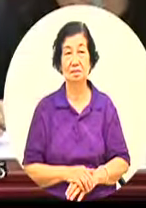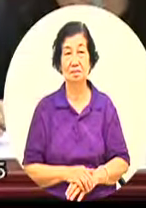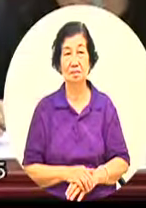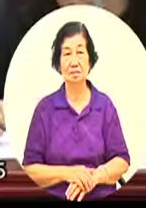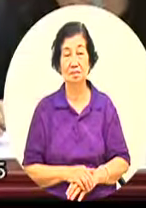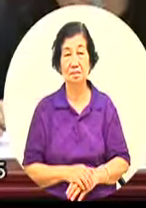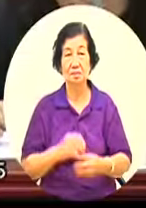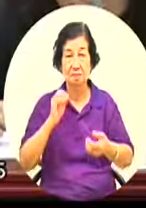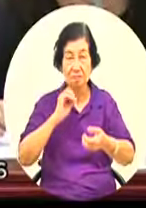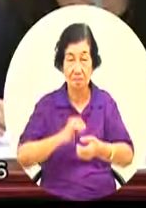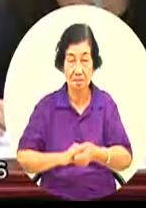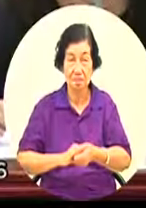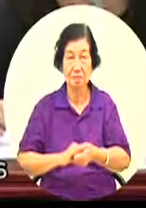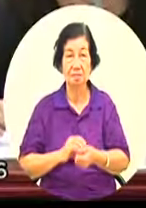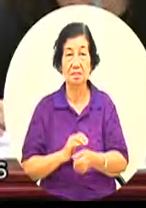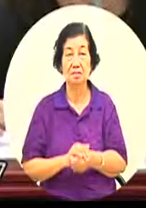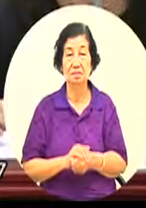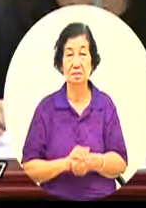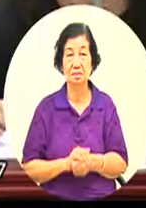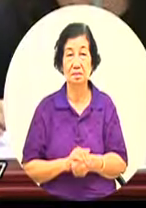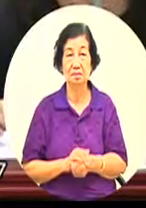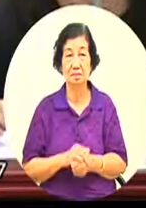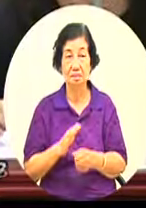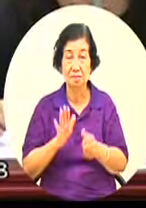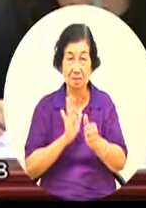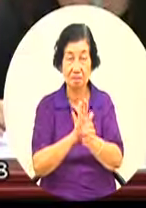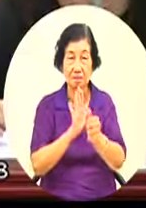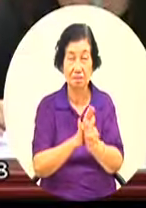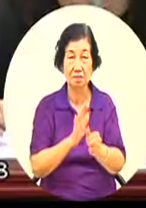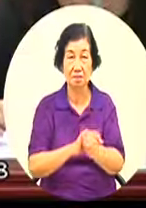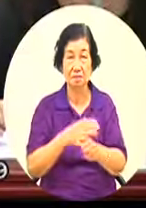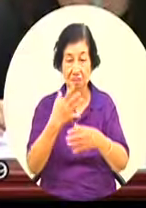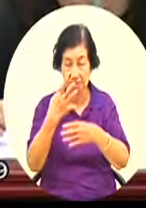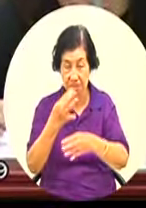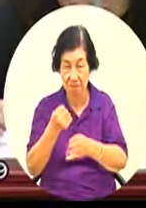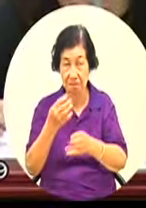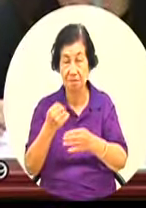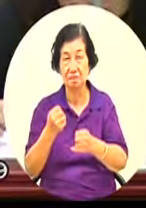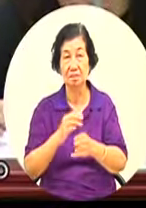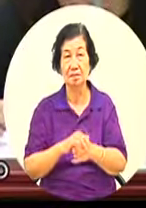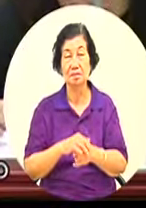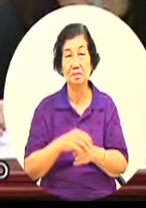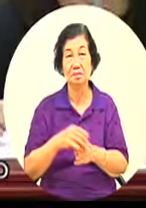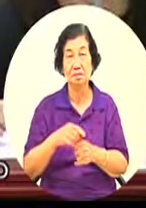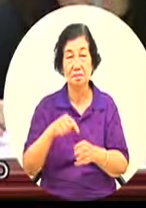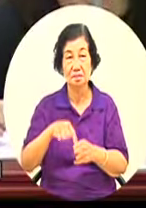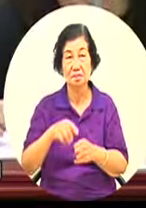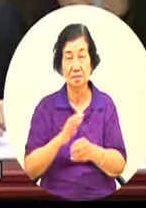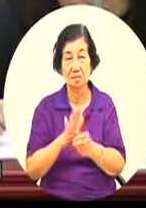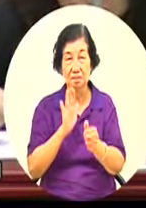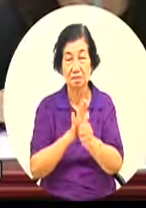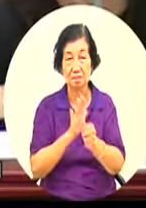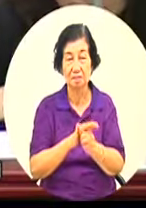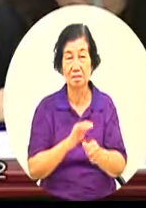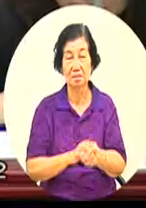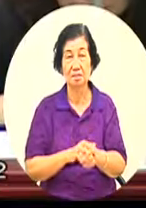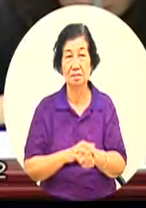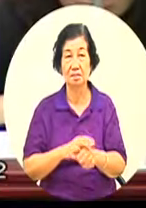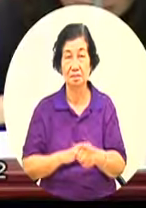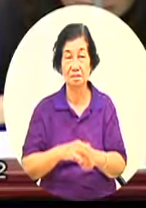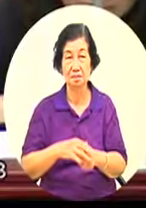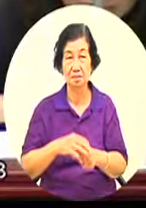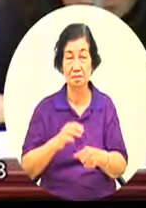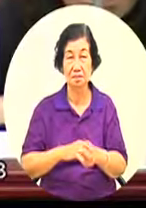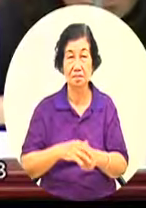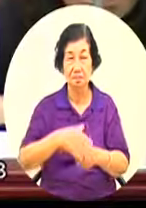节、把春艺的很多节目都放在四种图的小剧场，包含我们电影节这个礼拜就